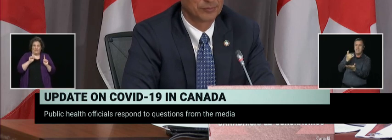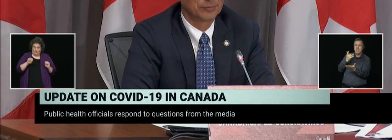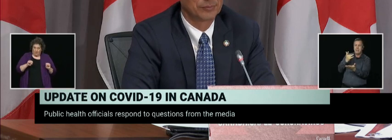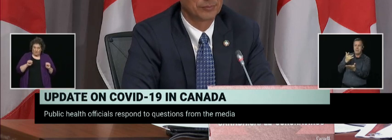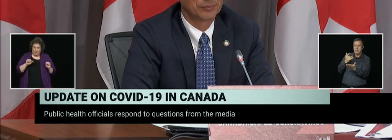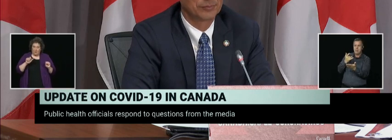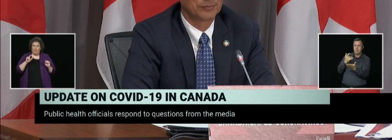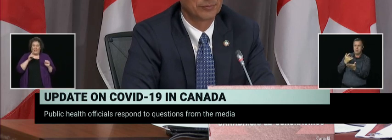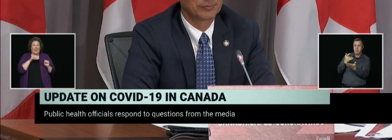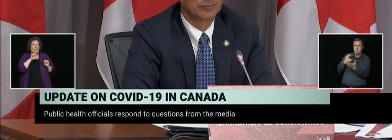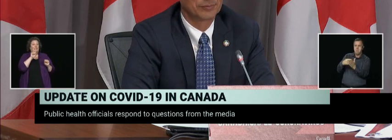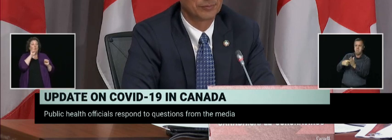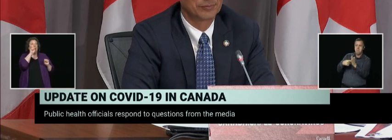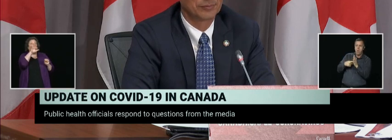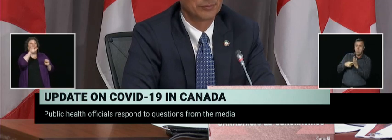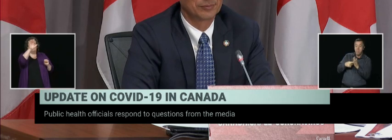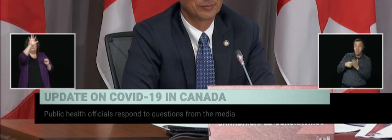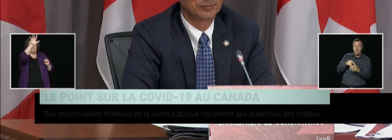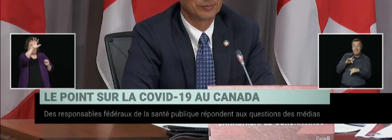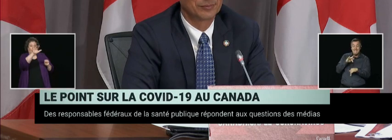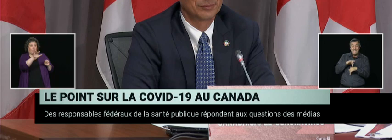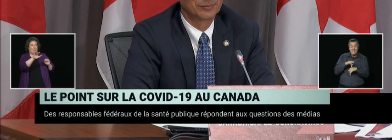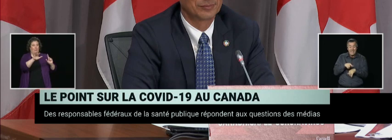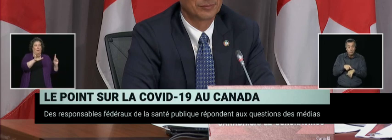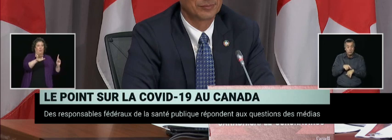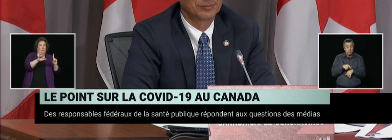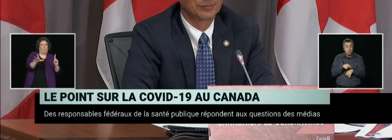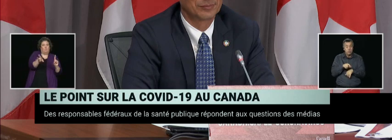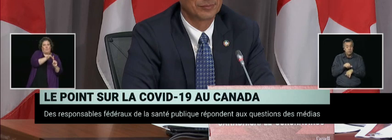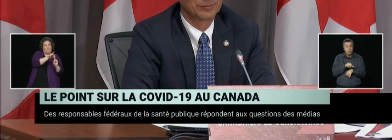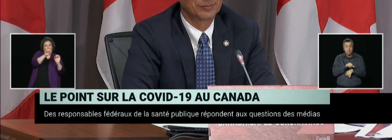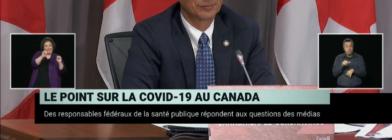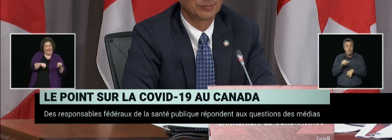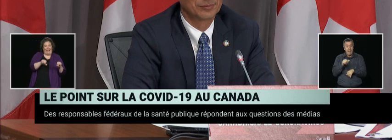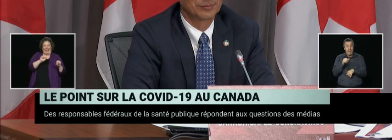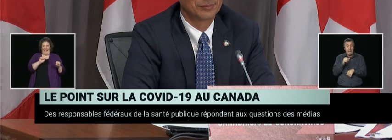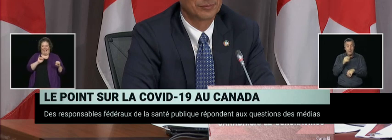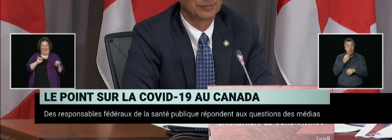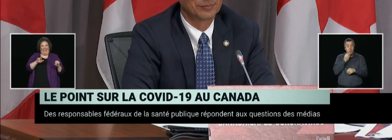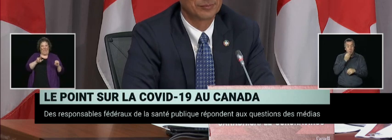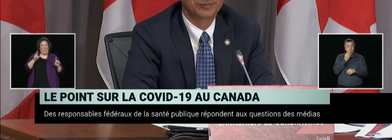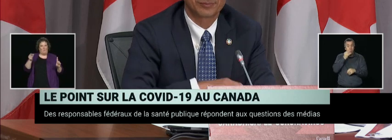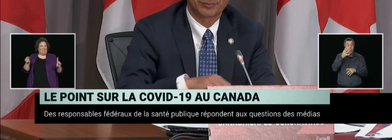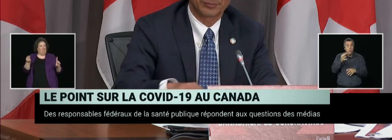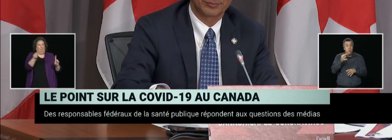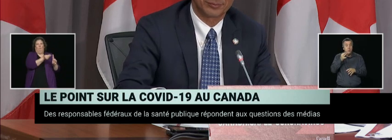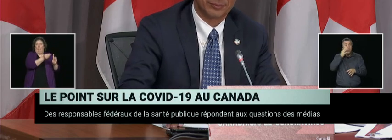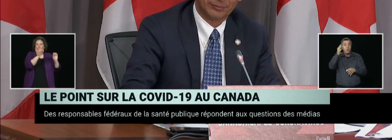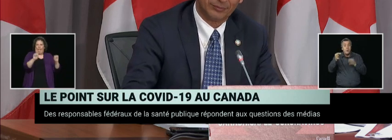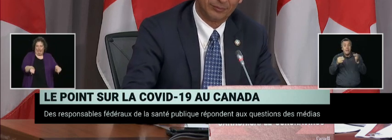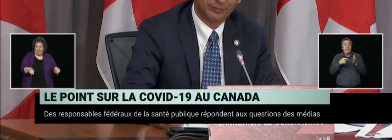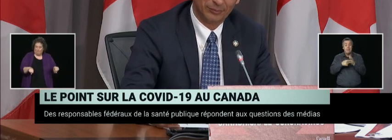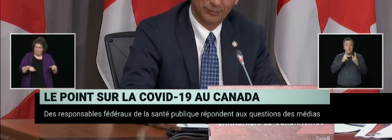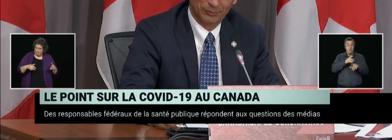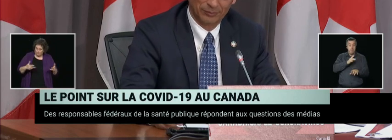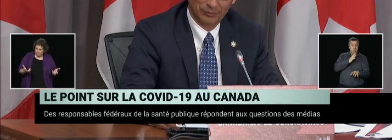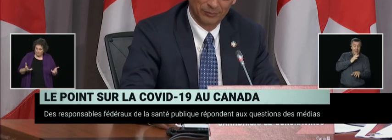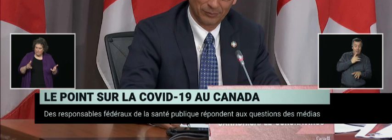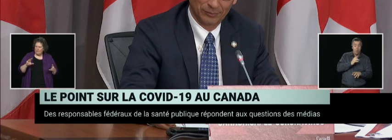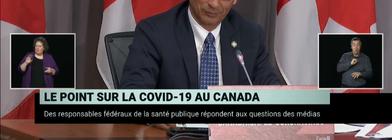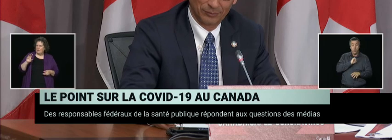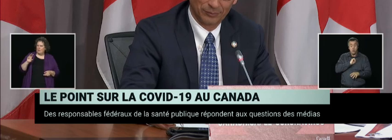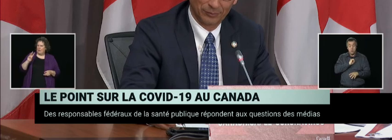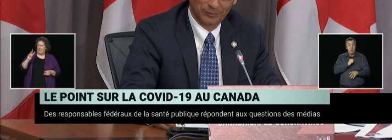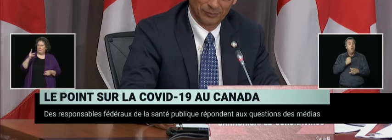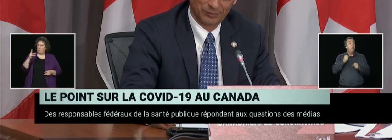seulement la transmission par les gouttelettes, par exemple, des gens qui parlent ou des gens qui touchent, mais que ça peut être aussi airborne,